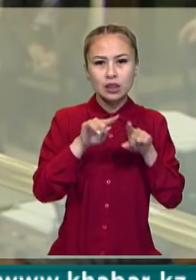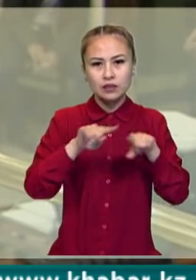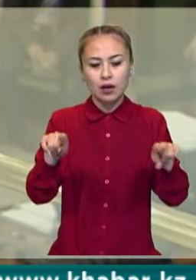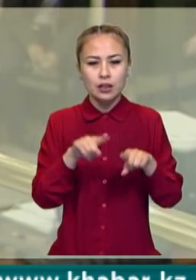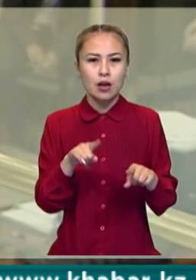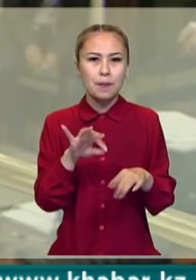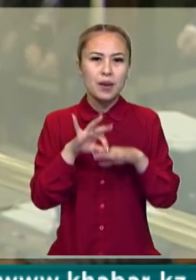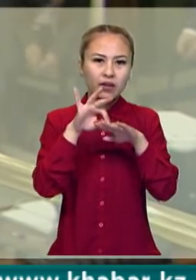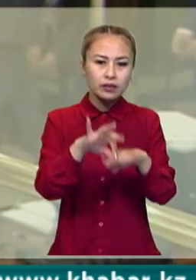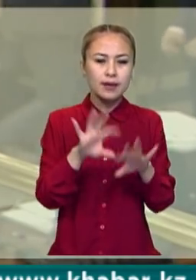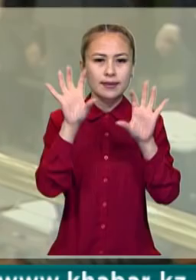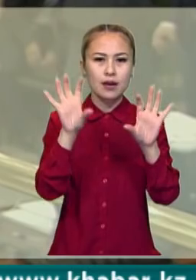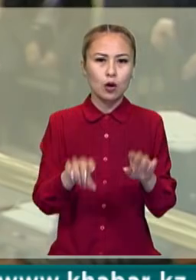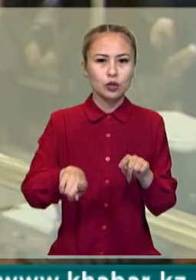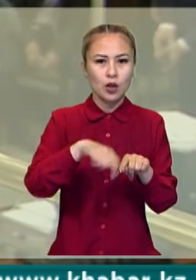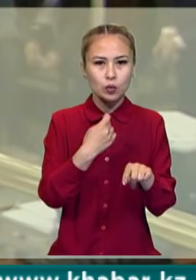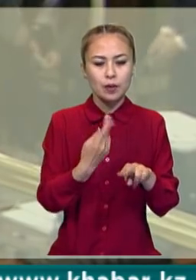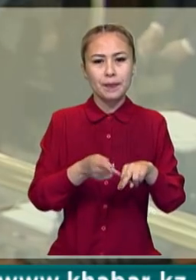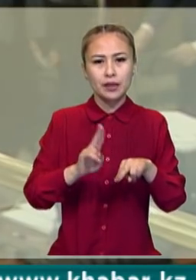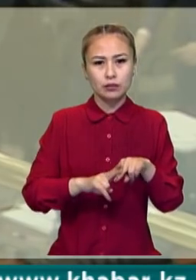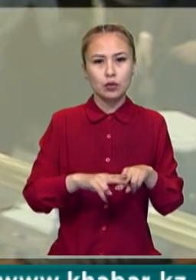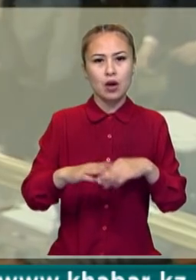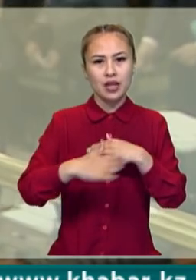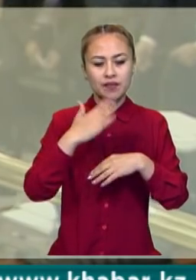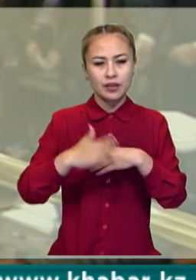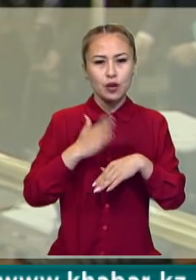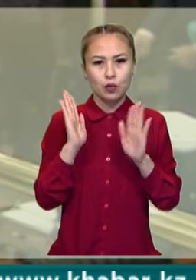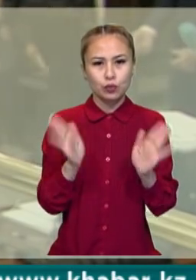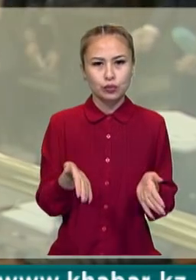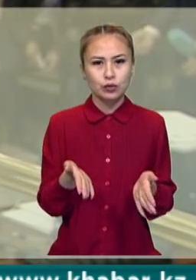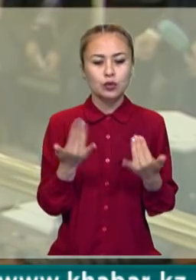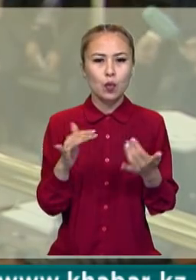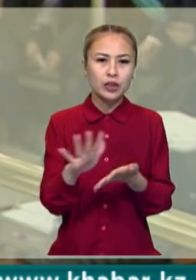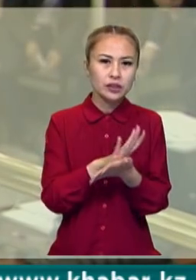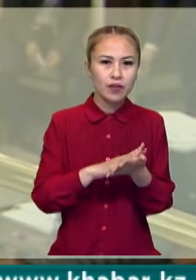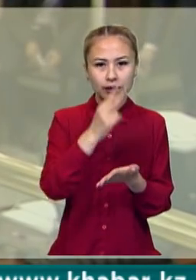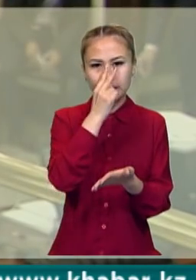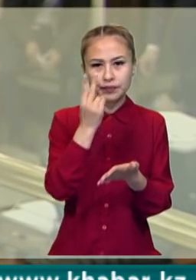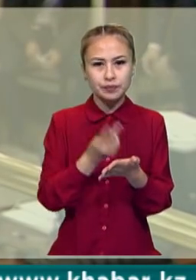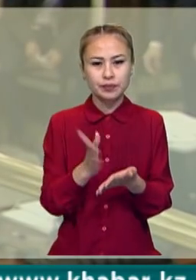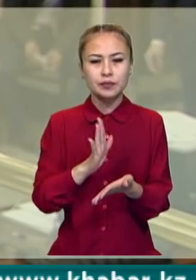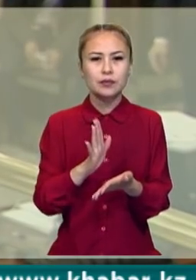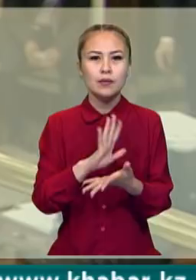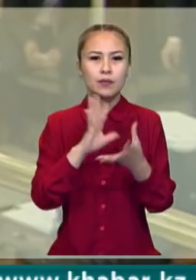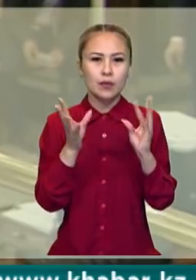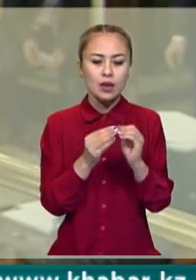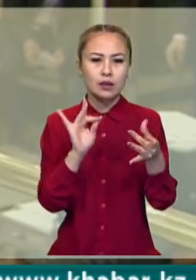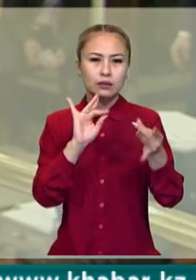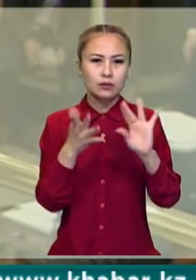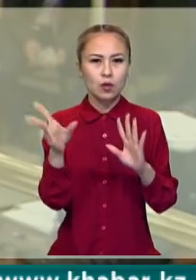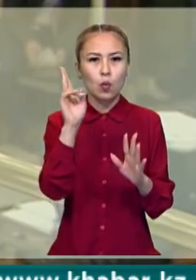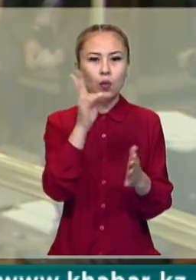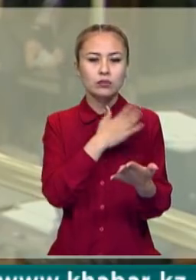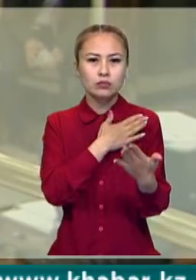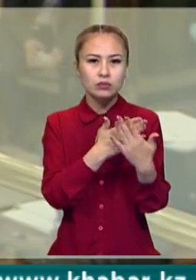насихат жүргізу заңсыз деп танылады. Ол үшін әкімшілік жаза қарастырылған. Бірақ бұған қарамастан әлеуметтік желілерде кей